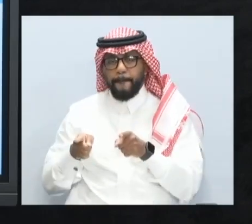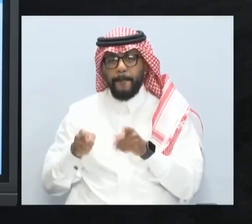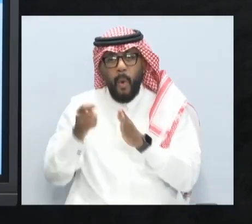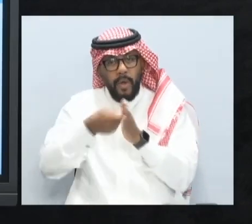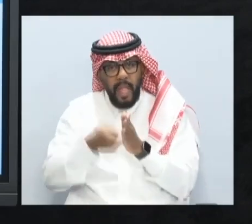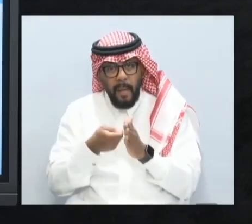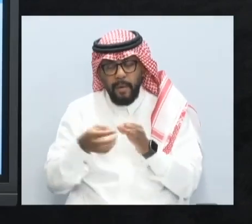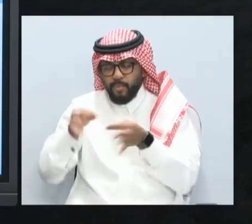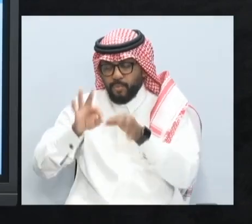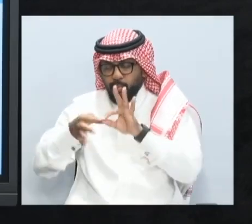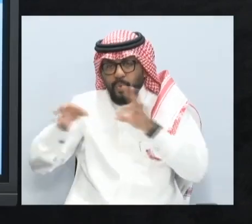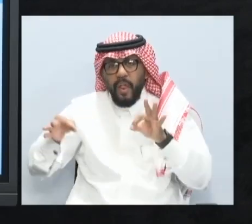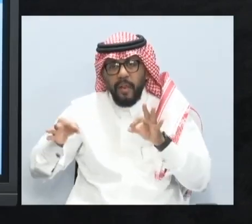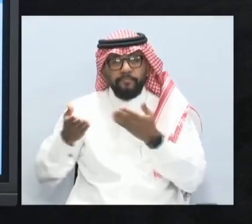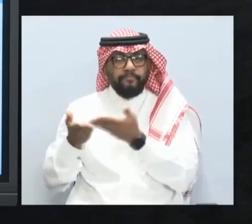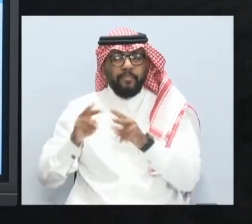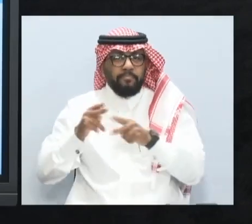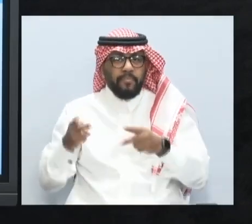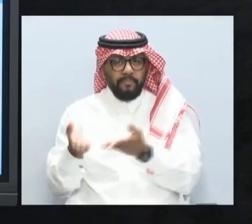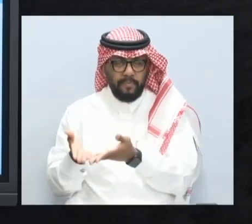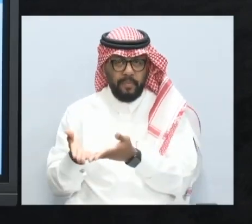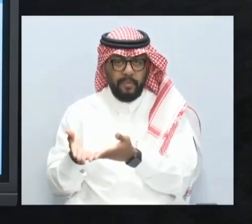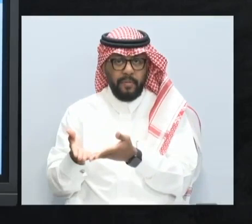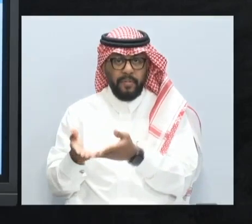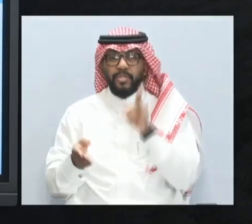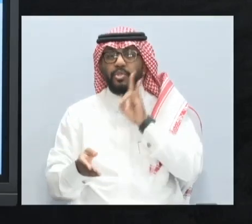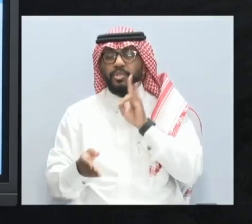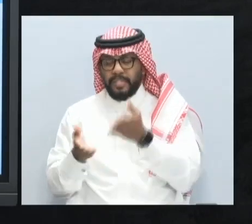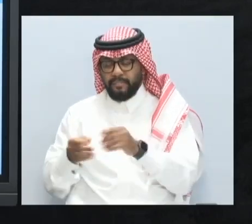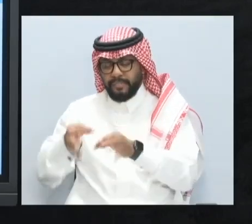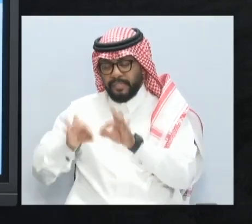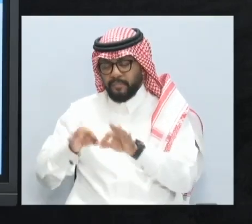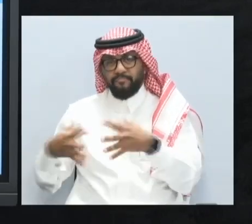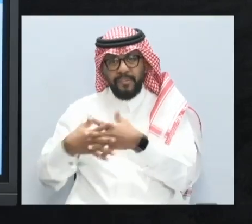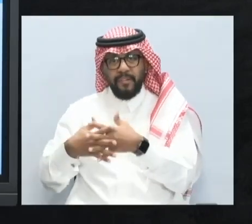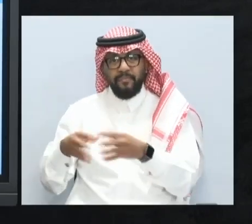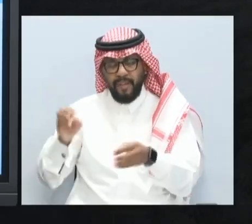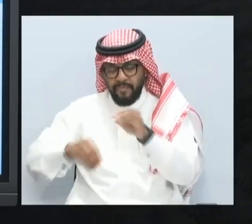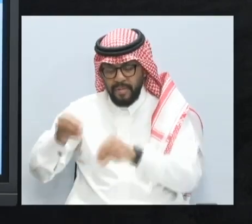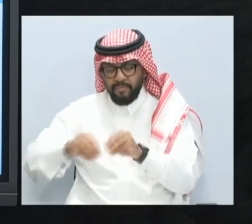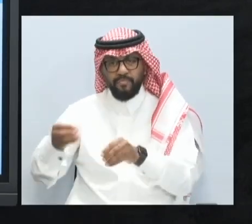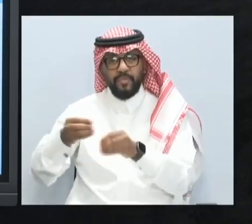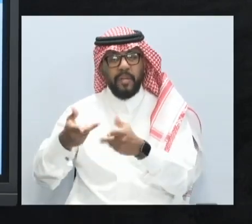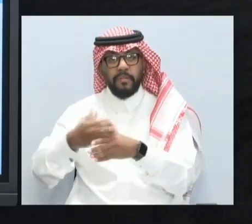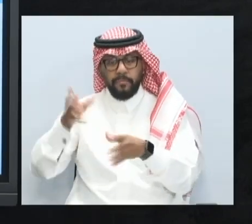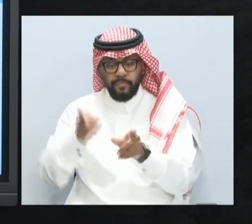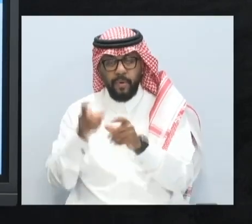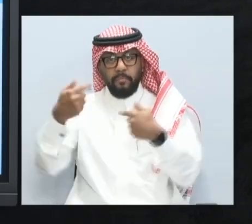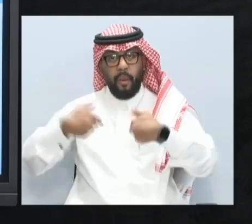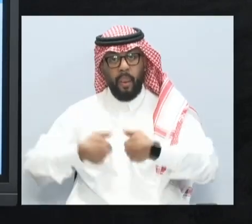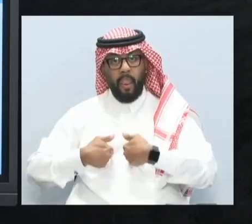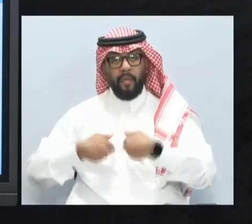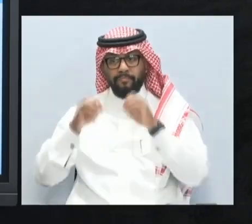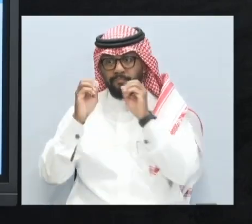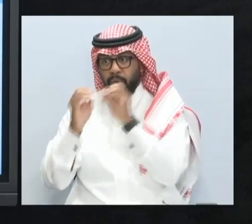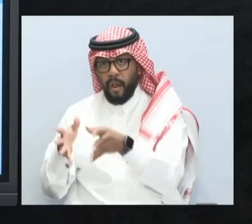كتابه واما ان تكون متلفه واما ان تكون عملا لكي يؤثر في هذا